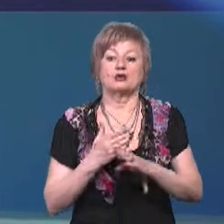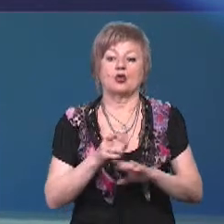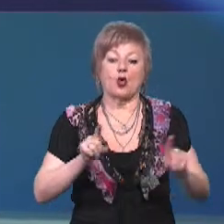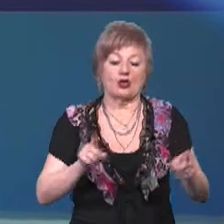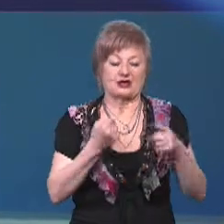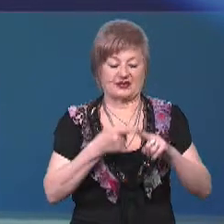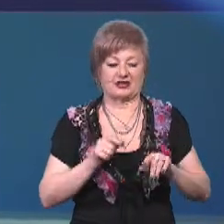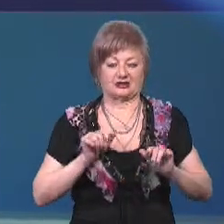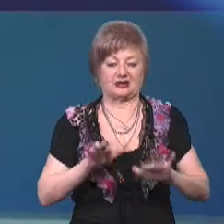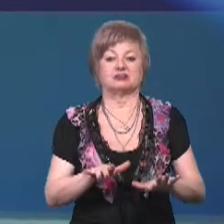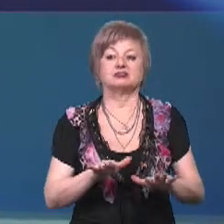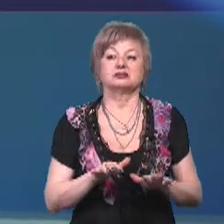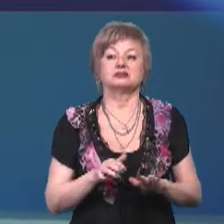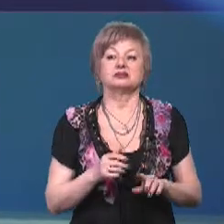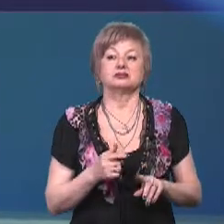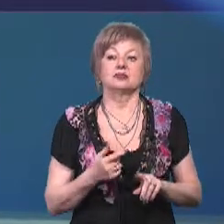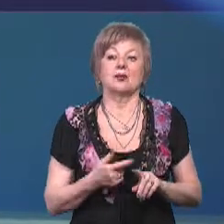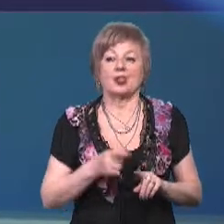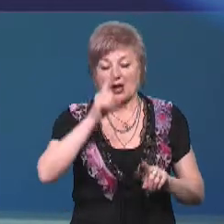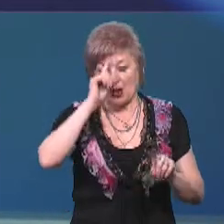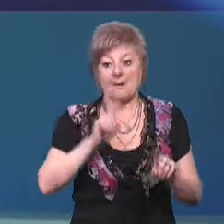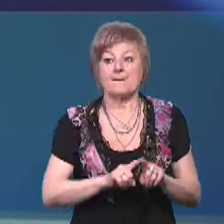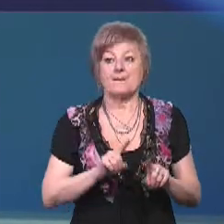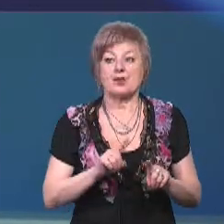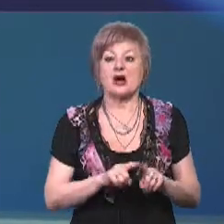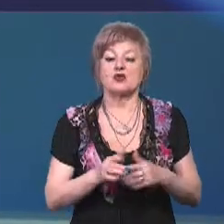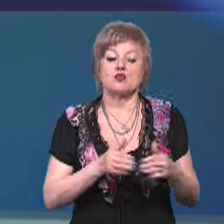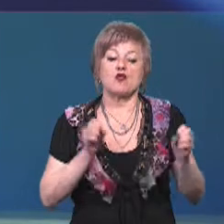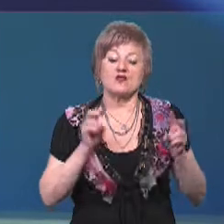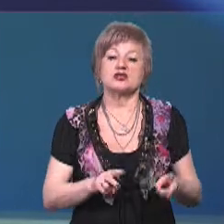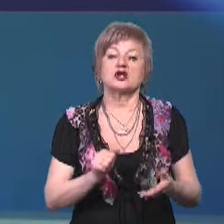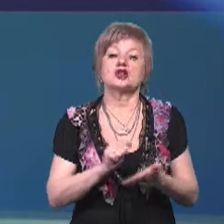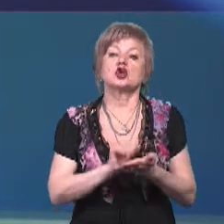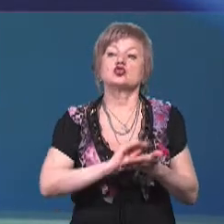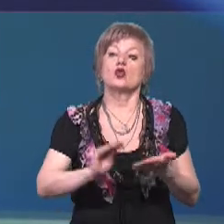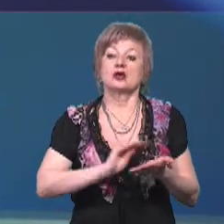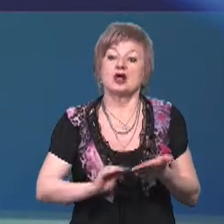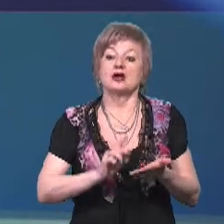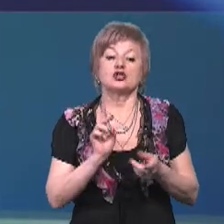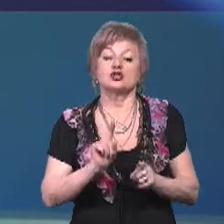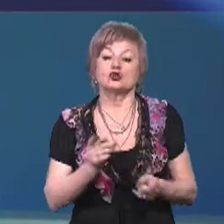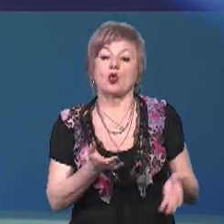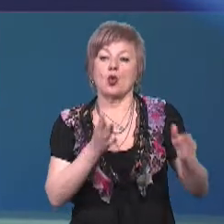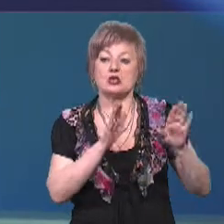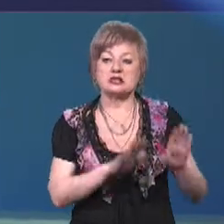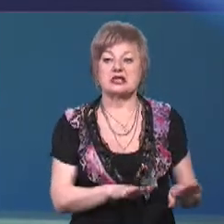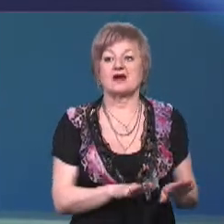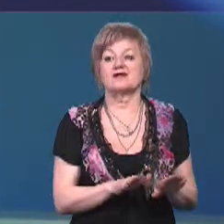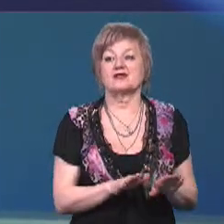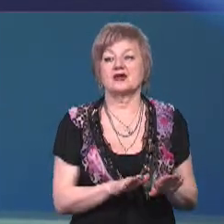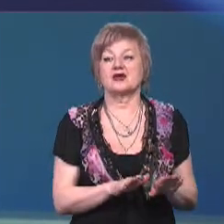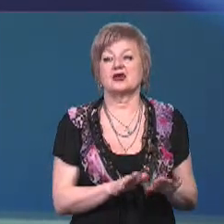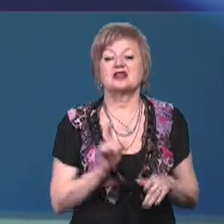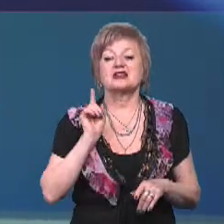співорганізатором цього маршу, дуже потужна людина, брат, до речі, професійний журналіст, який покинув наразі